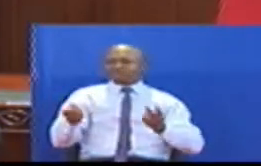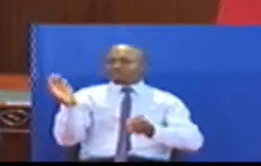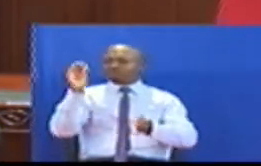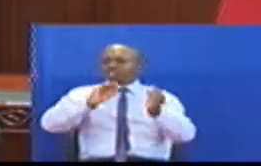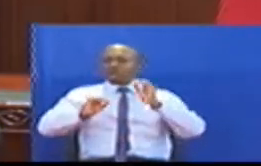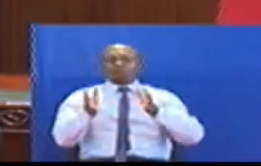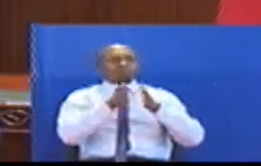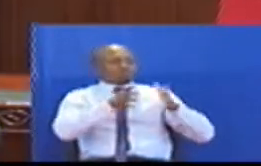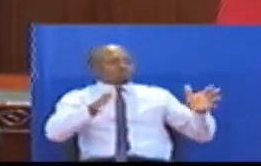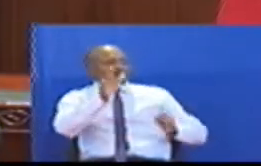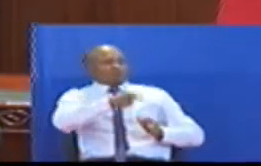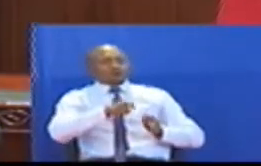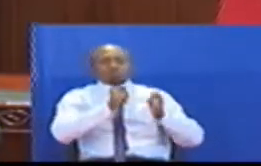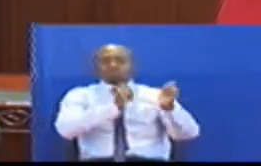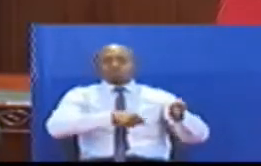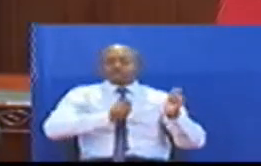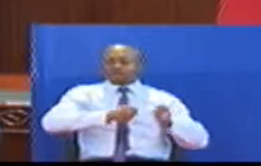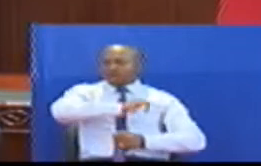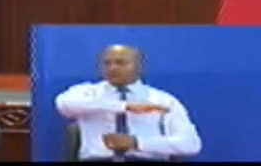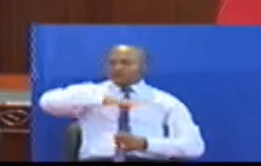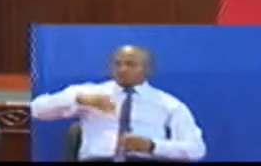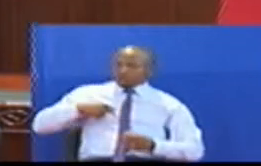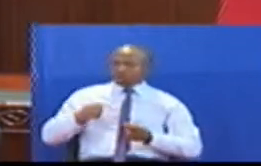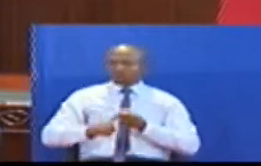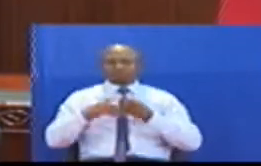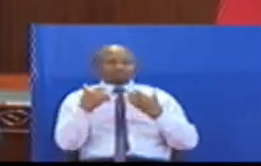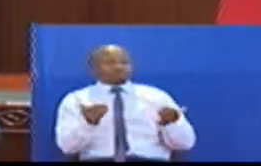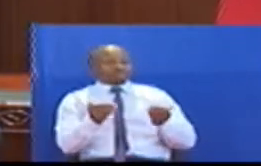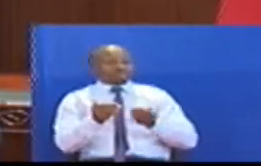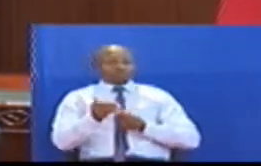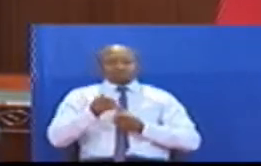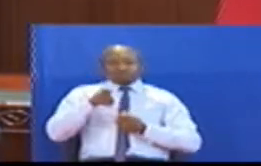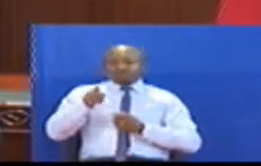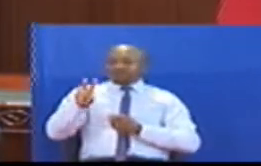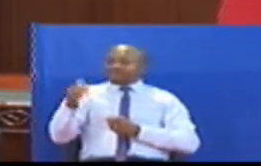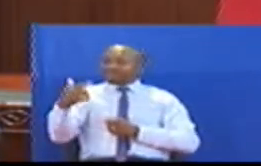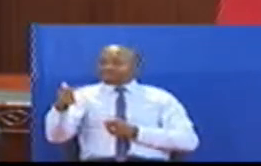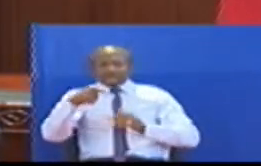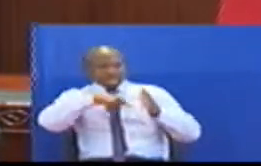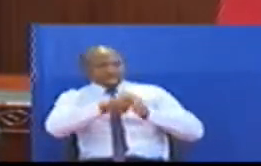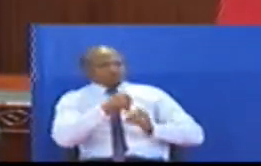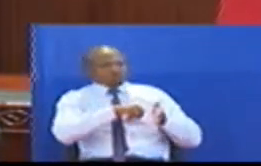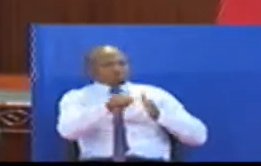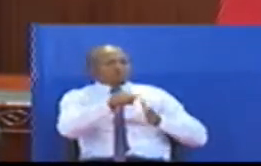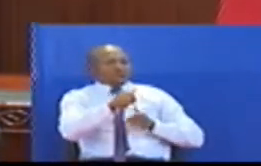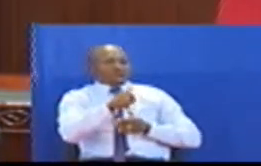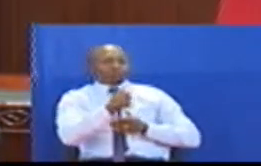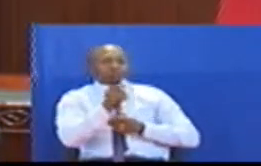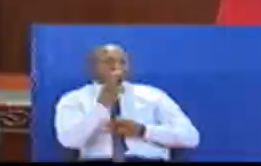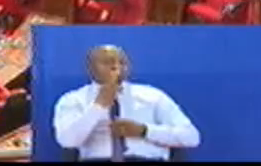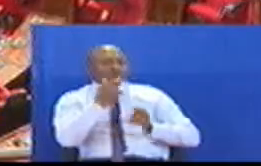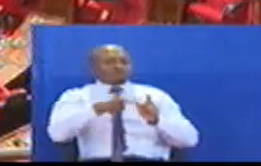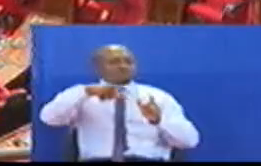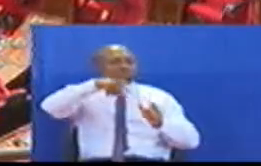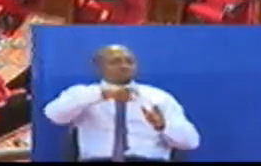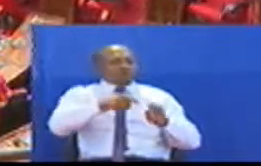kwa wakulima wetu, kwa sababu BAT yeye kwanza kwa miaka miwili ya kwanza ataingia kununua tumbaku ambayo imekuwa inazalishwa kwa ziada. Na hii